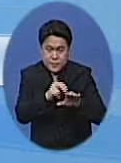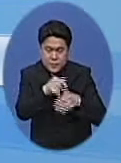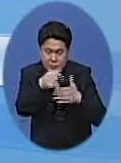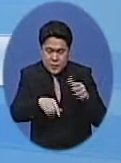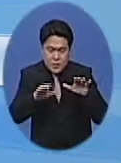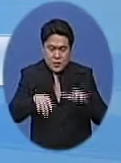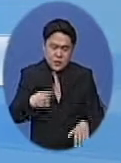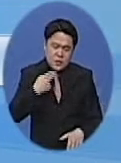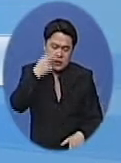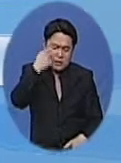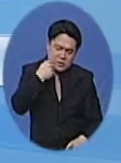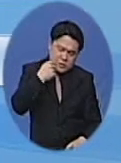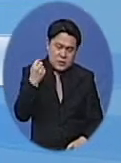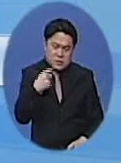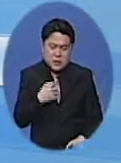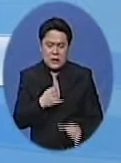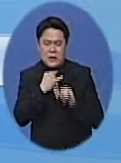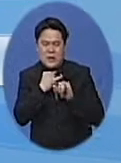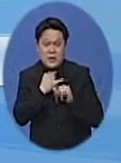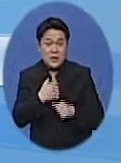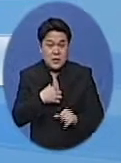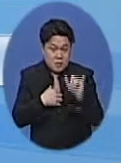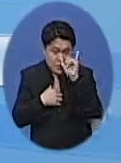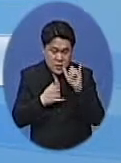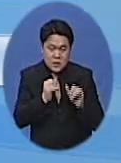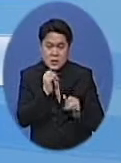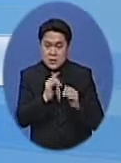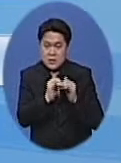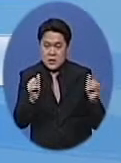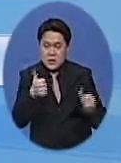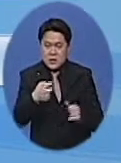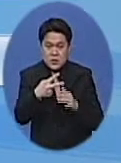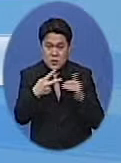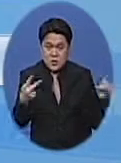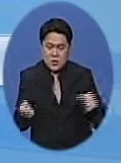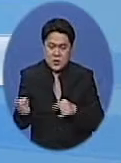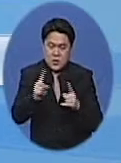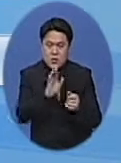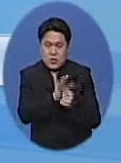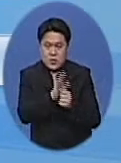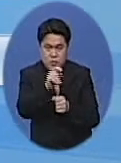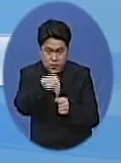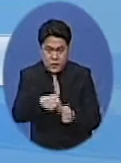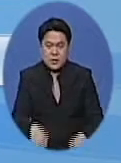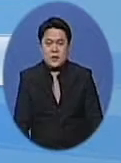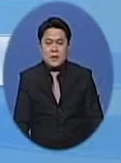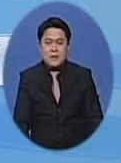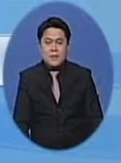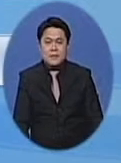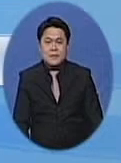올해는 알코올 의존과 자살 충동을 겪고 있는 노숙인 52명의 자활을 돕는 게 목표라고 밝혔습니다.